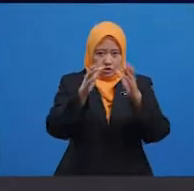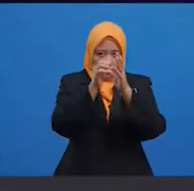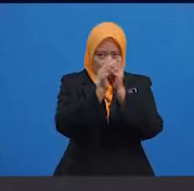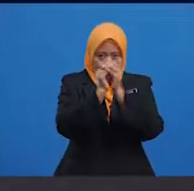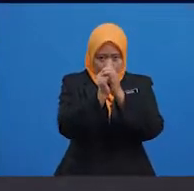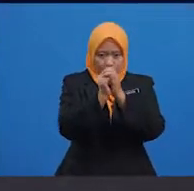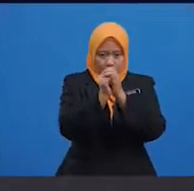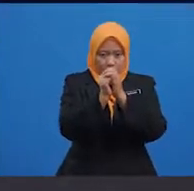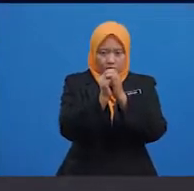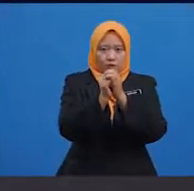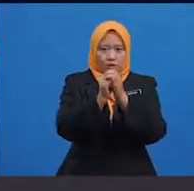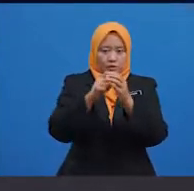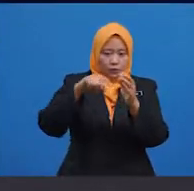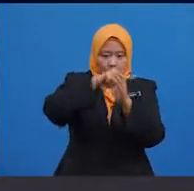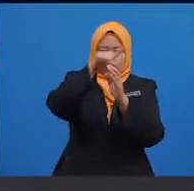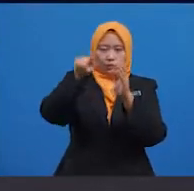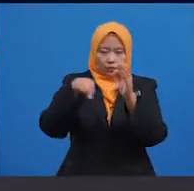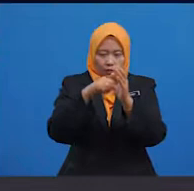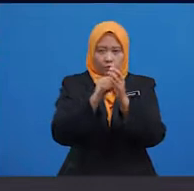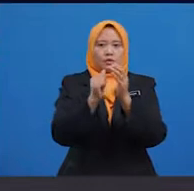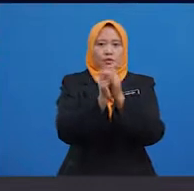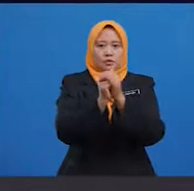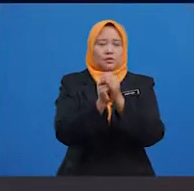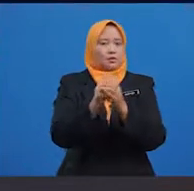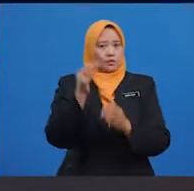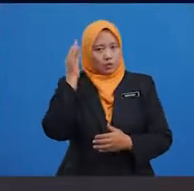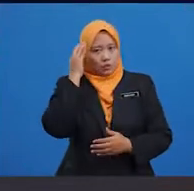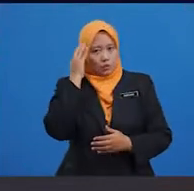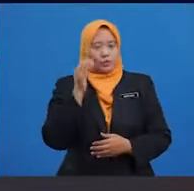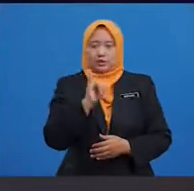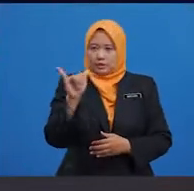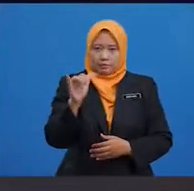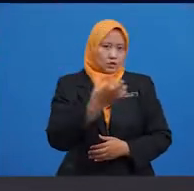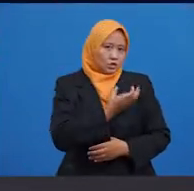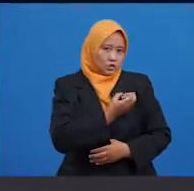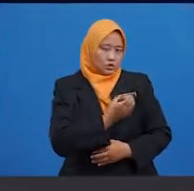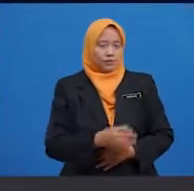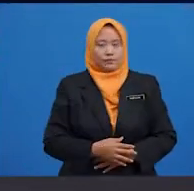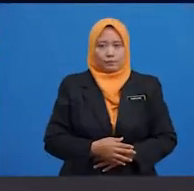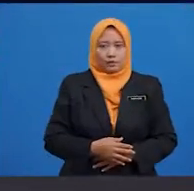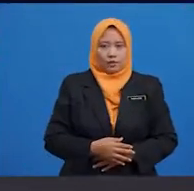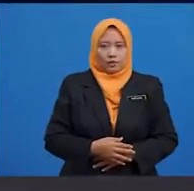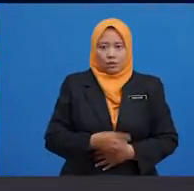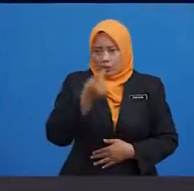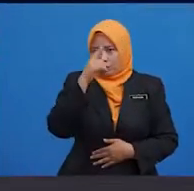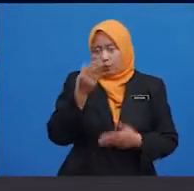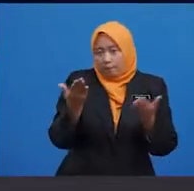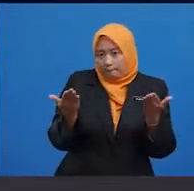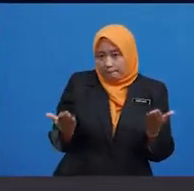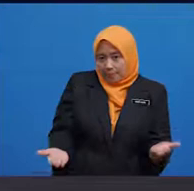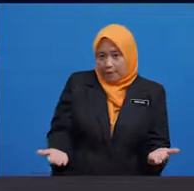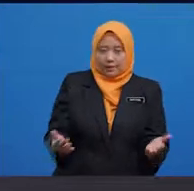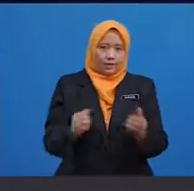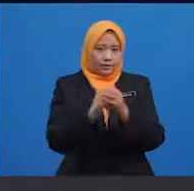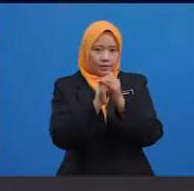dapat ukuran besar jantung anda. Seterusnya, anggaran untuk berat jantung adalah